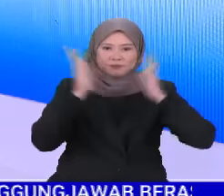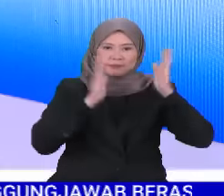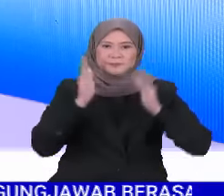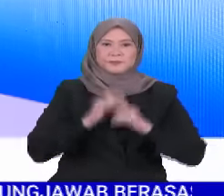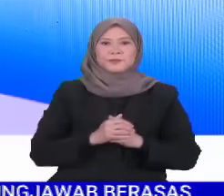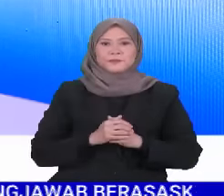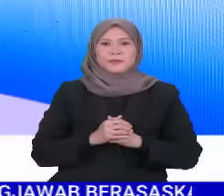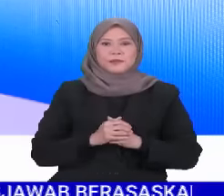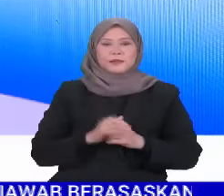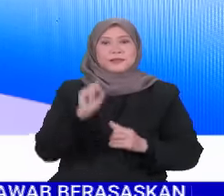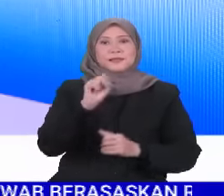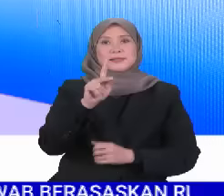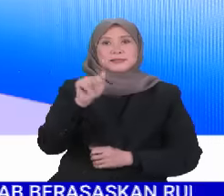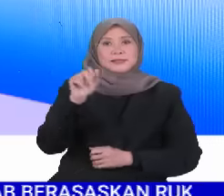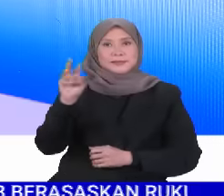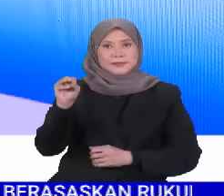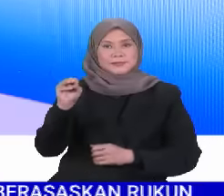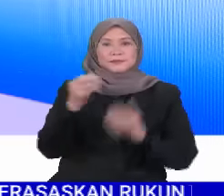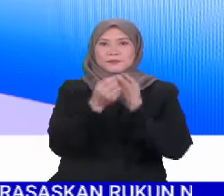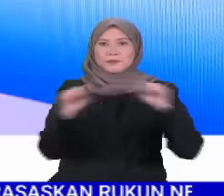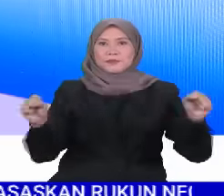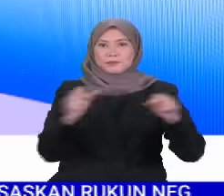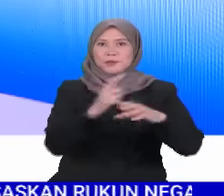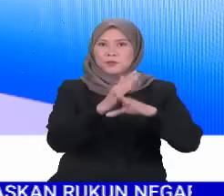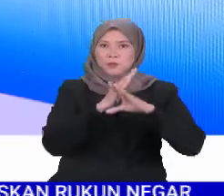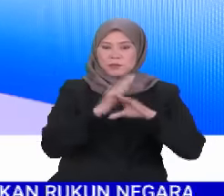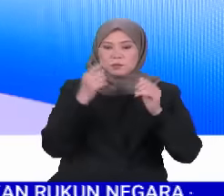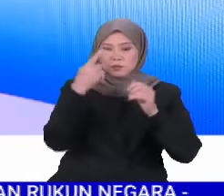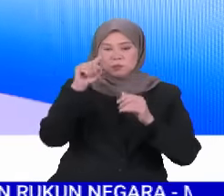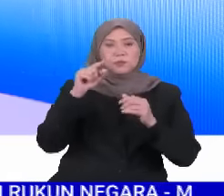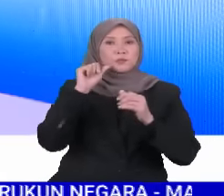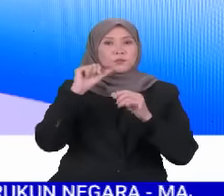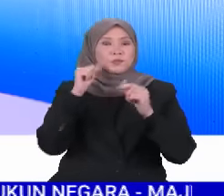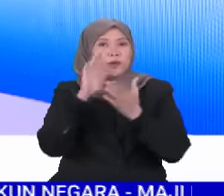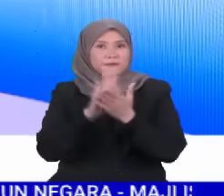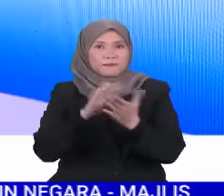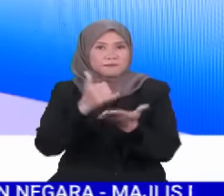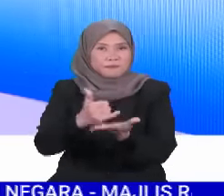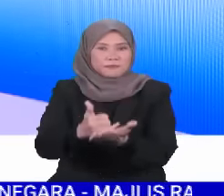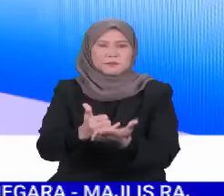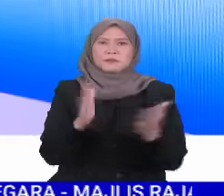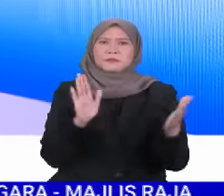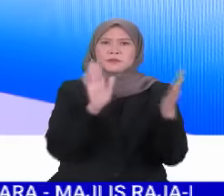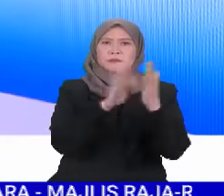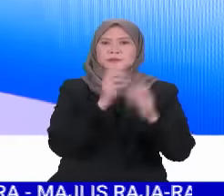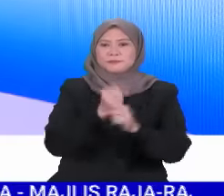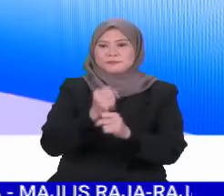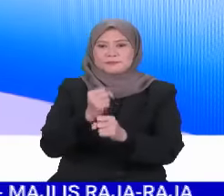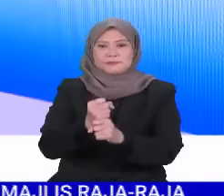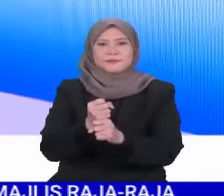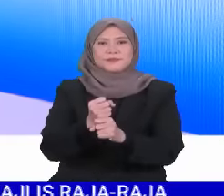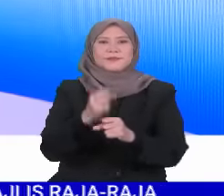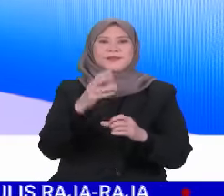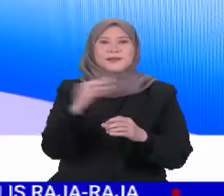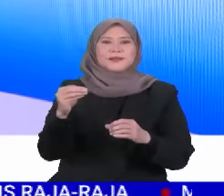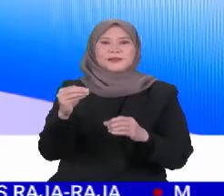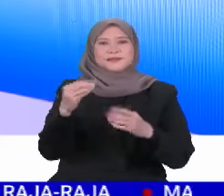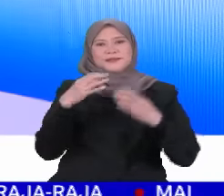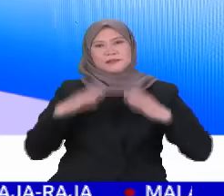kenyataan skin berkenaan menyediakan perlindungan kepada golongan Suri rumah apabila berhadapan bencana pekerjaan dan